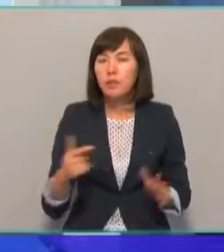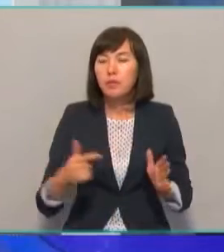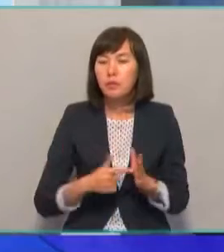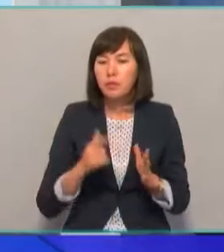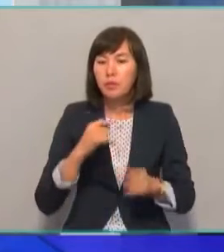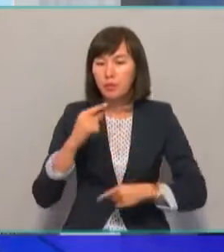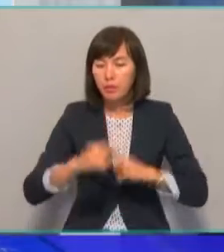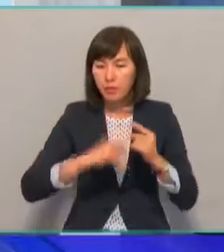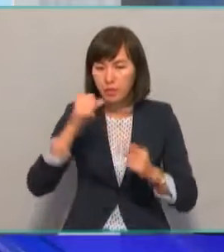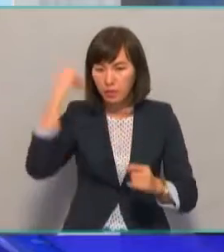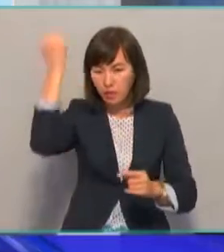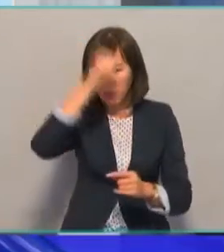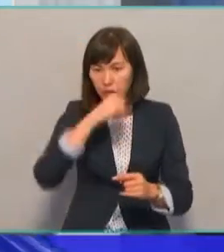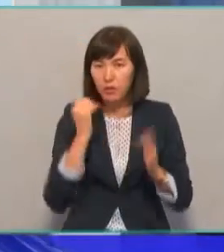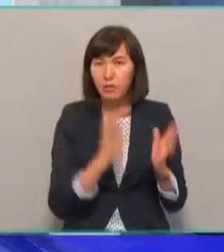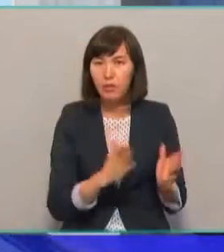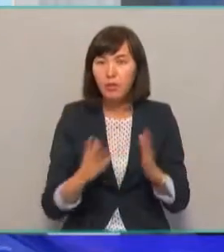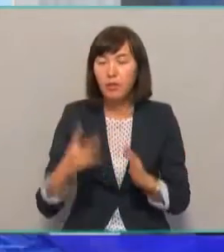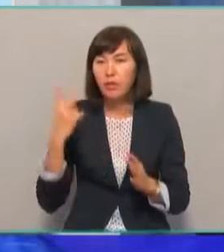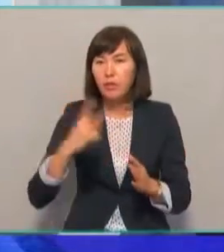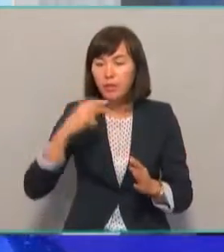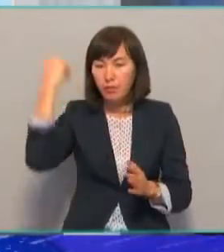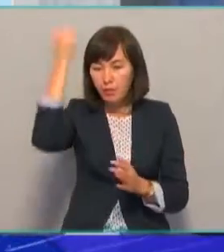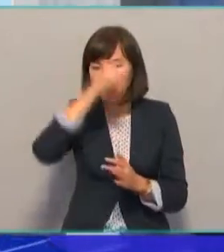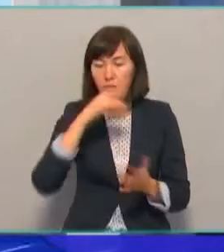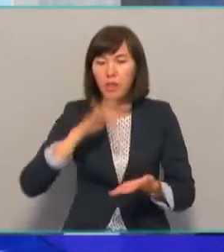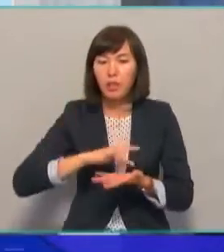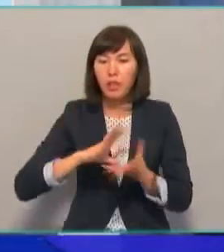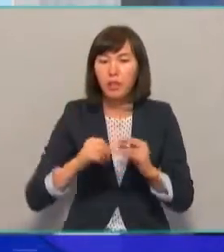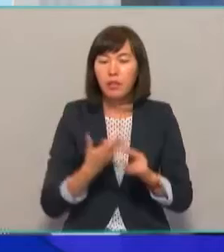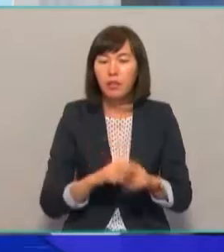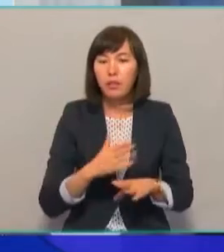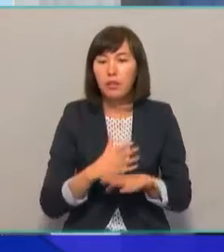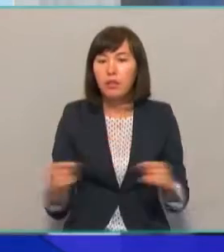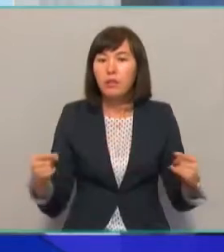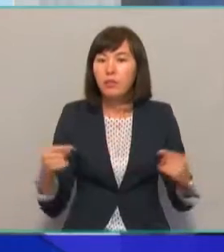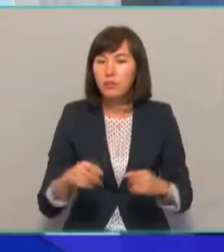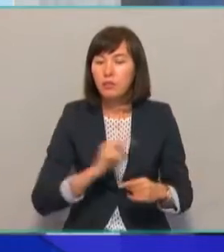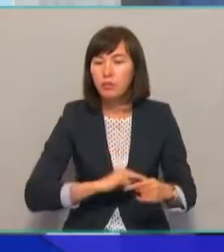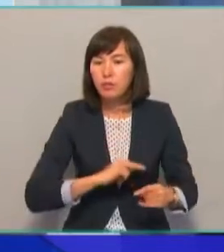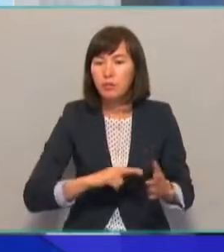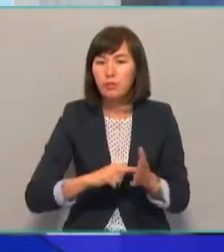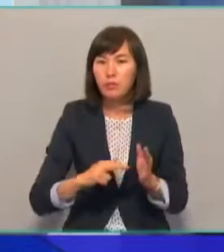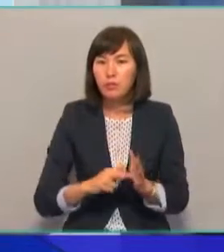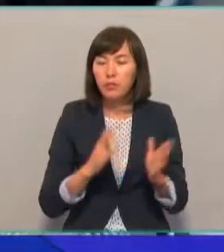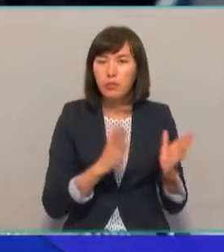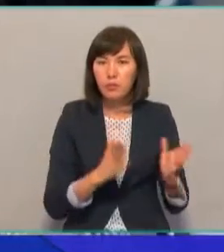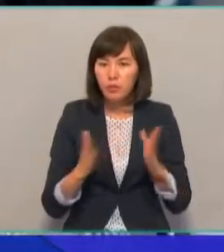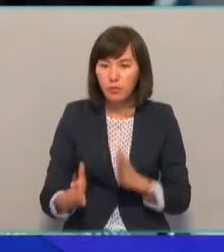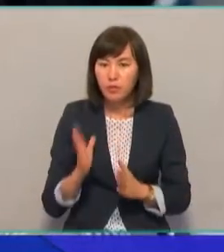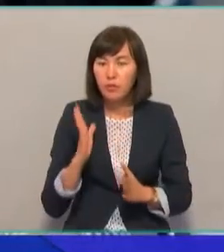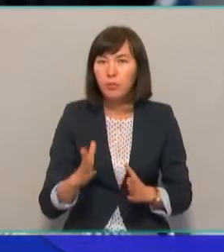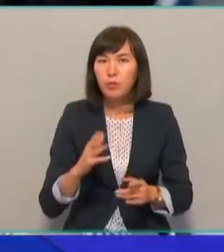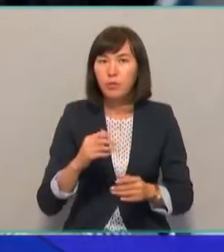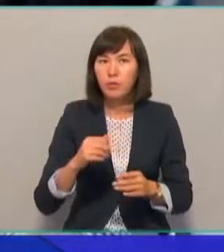мақсатымыз келесі жылға жүйелі жұмыс жасау үшін 20-шы жылға қала бойынша осы саладағы нақты жұмыс жоспар түзілетін болады.